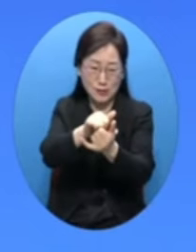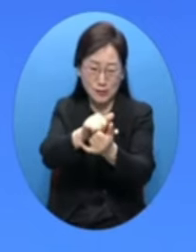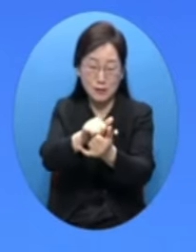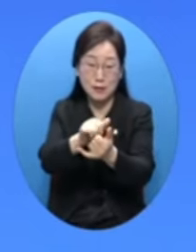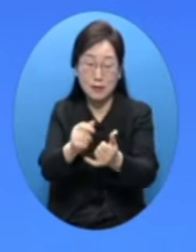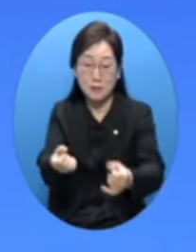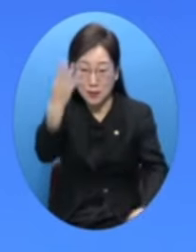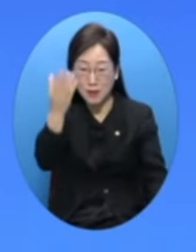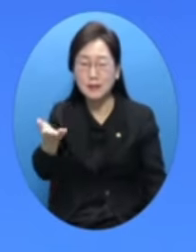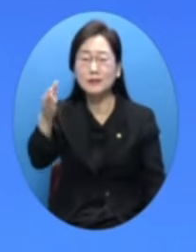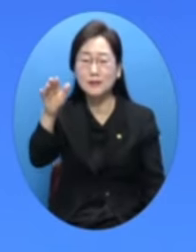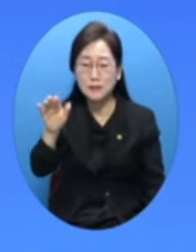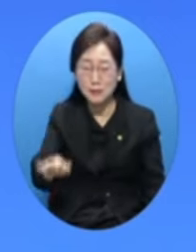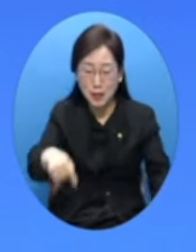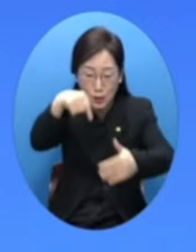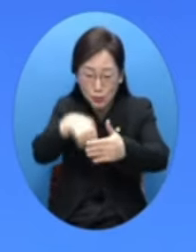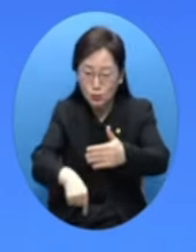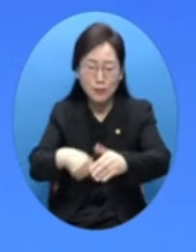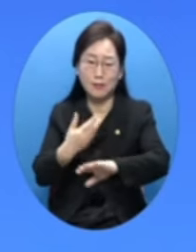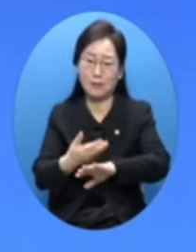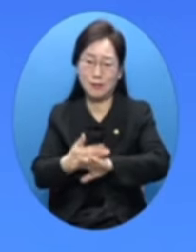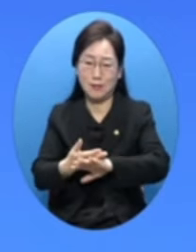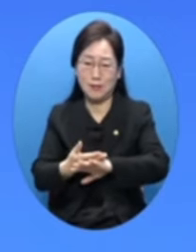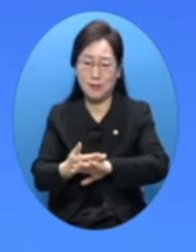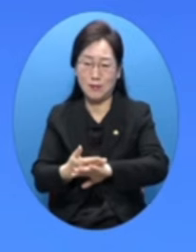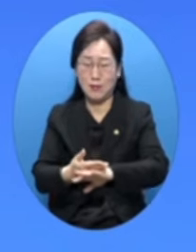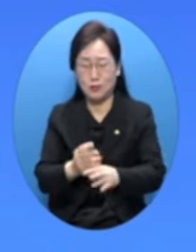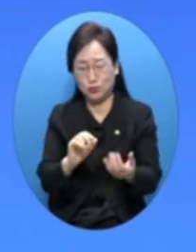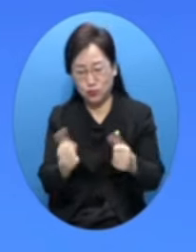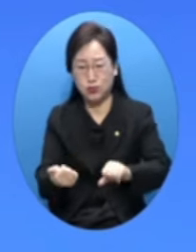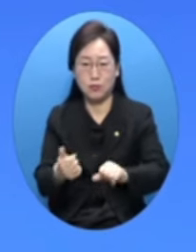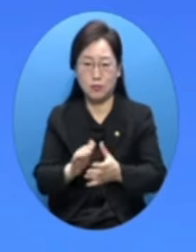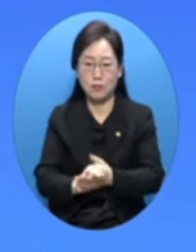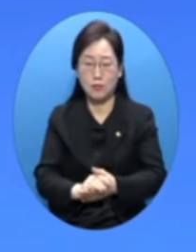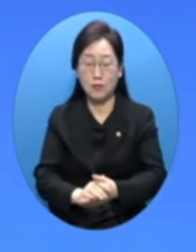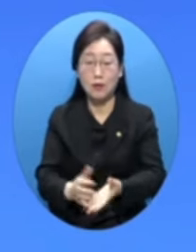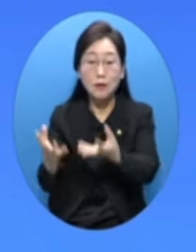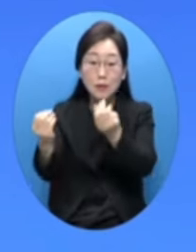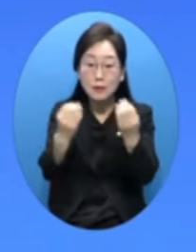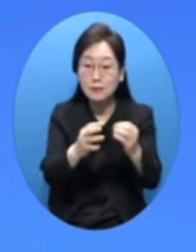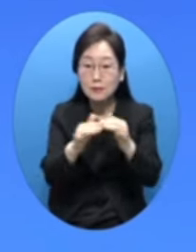그러나 동시에 그의 몸은 죽어가고 있었습니다. 오늘날 많은 사람들이